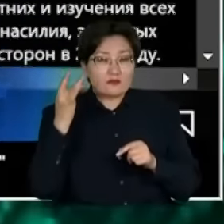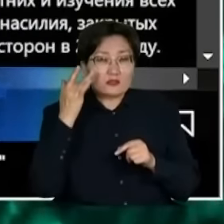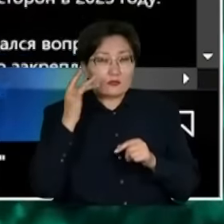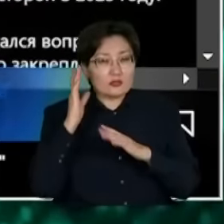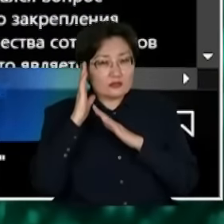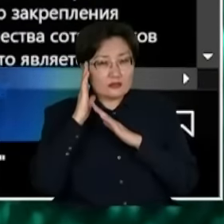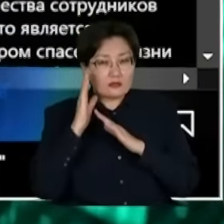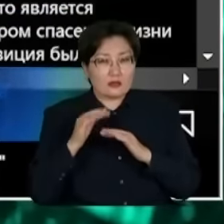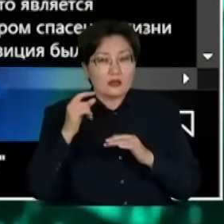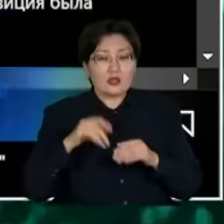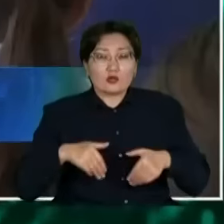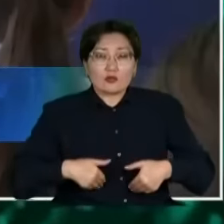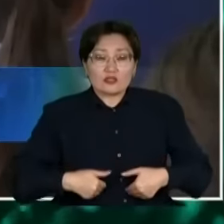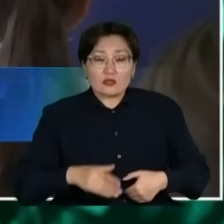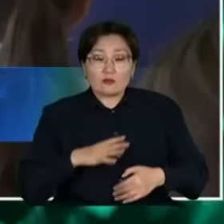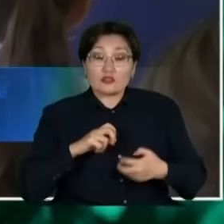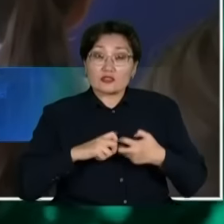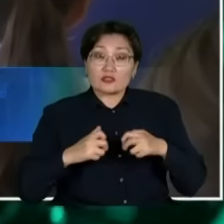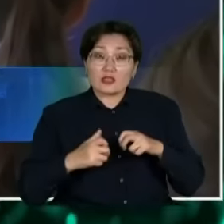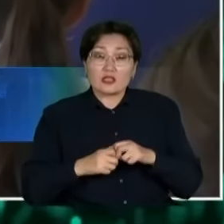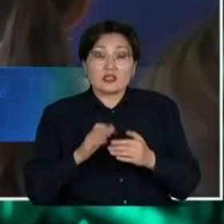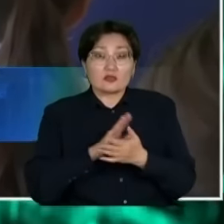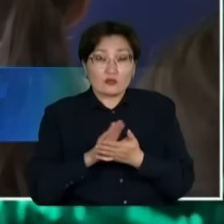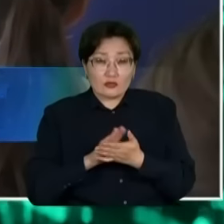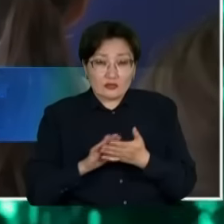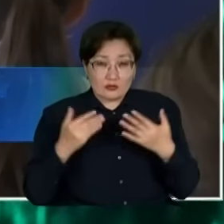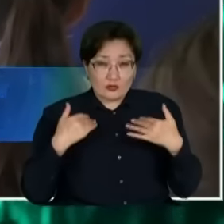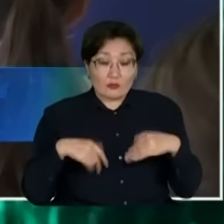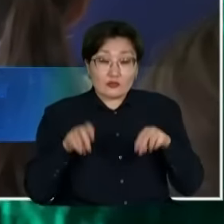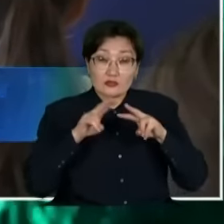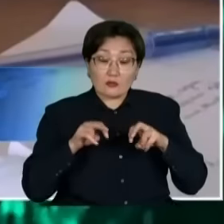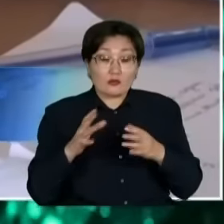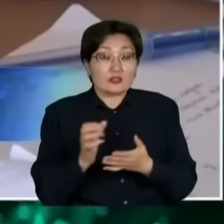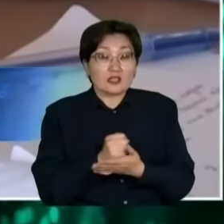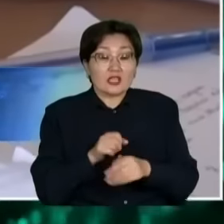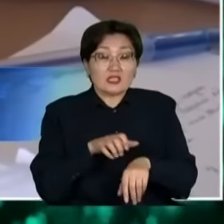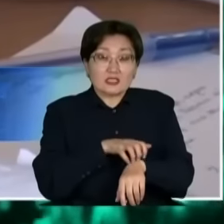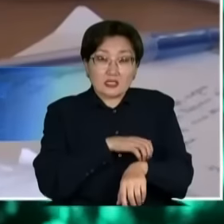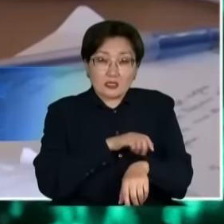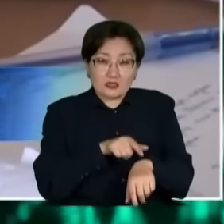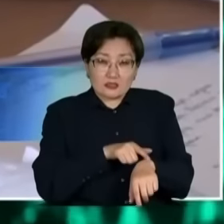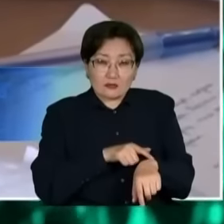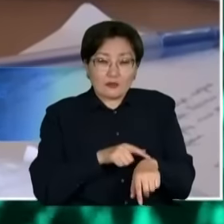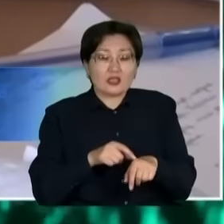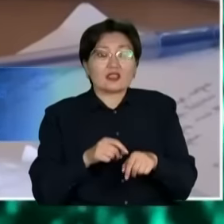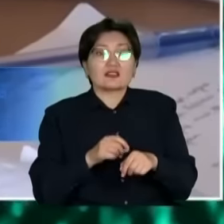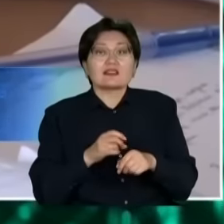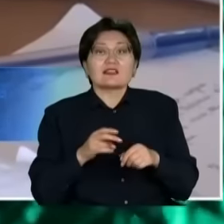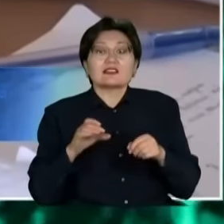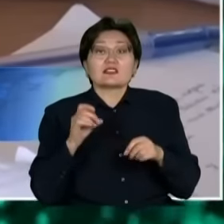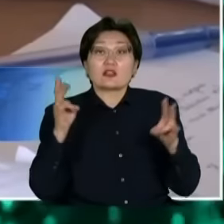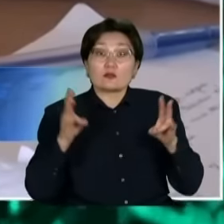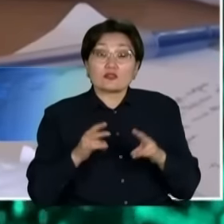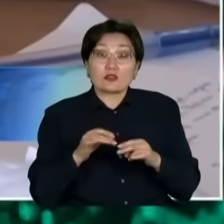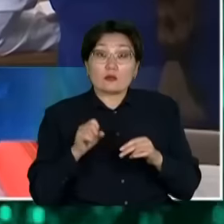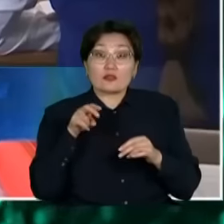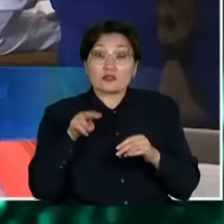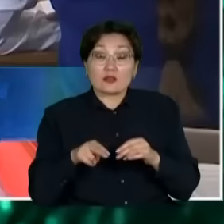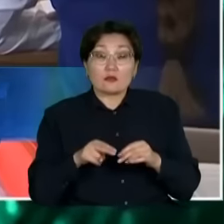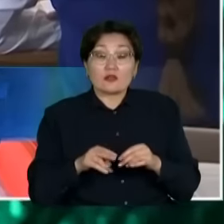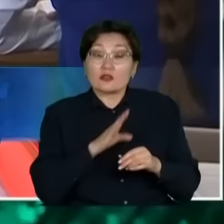спит голодный были проблемы с гигиеной а при осмотре обнаружили царапины и синяки как выяснилось в апреле опекун